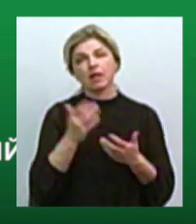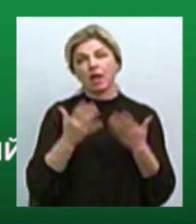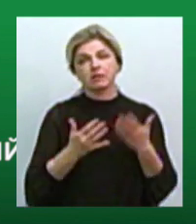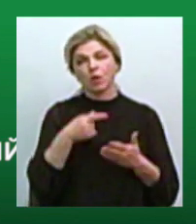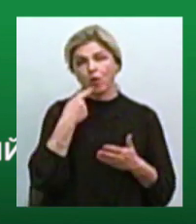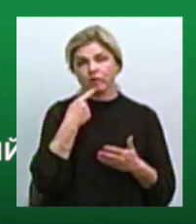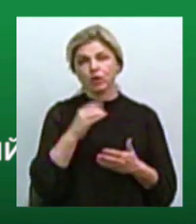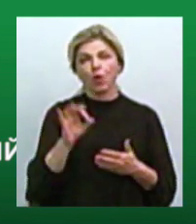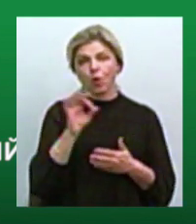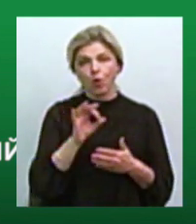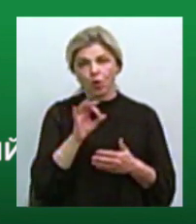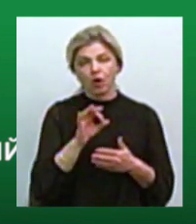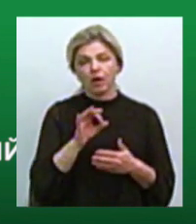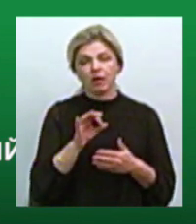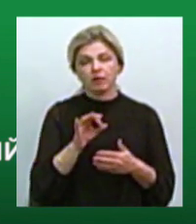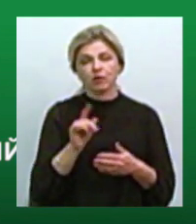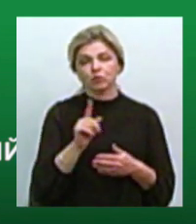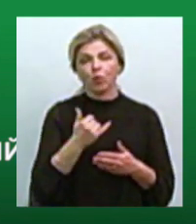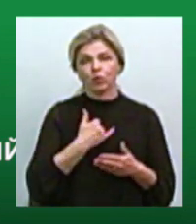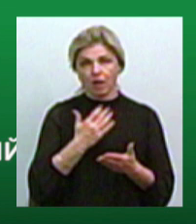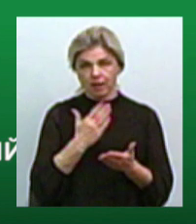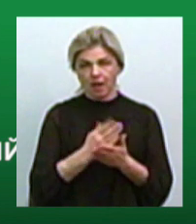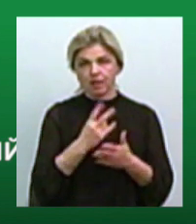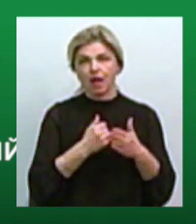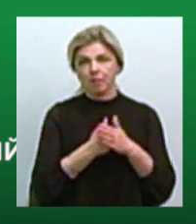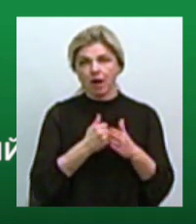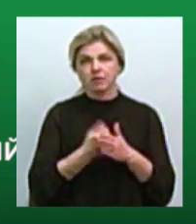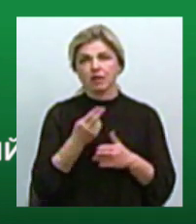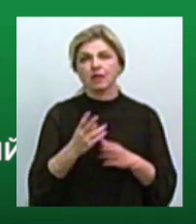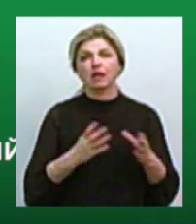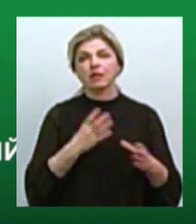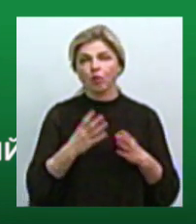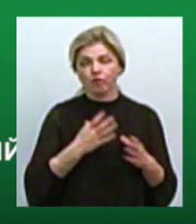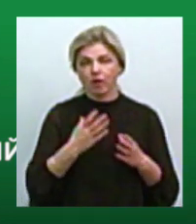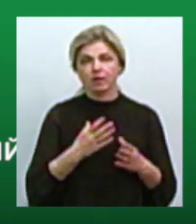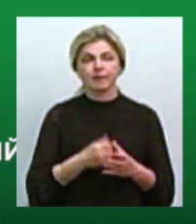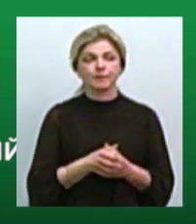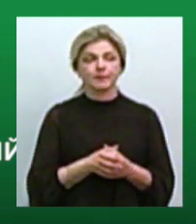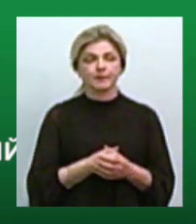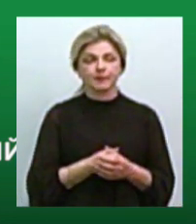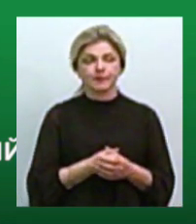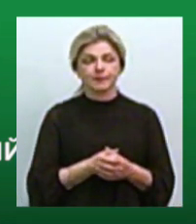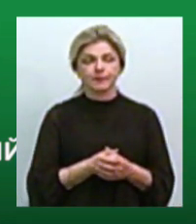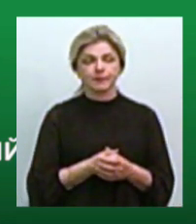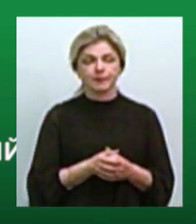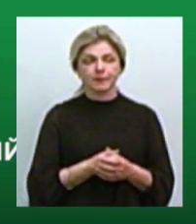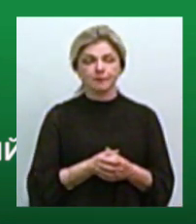про теплодимокамеру, яка у нас є на базі для тренування професійних рятувальників, вогнеборців,